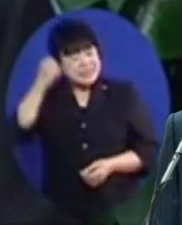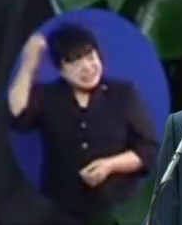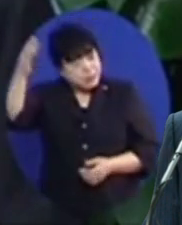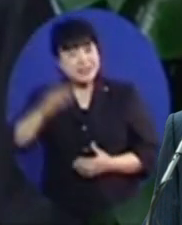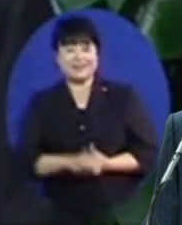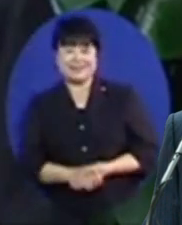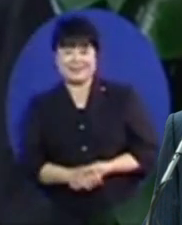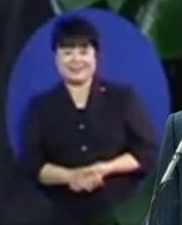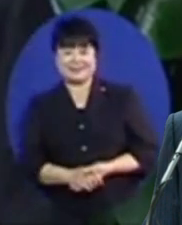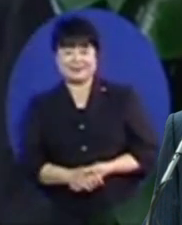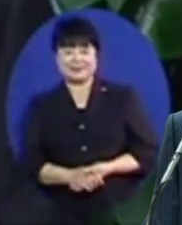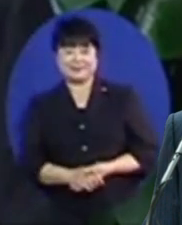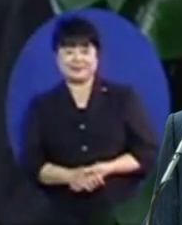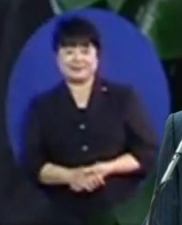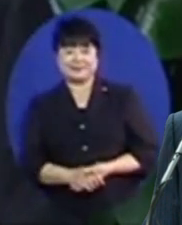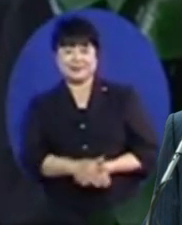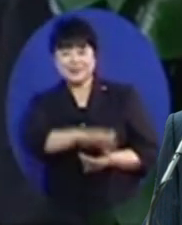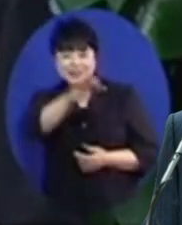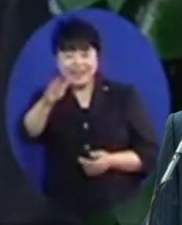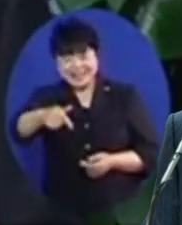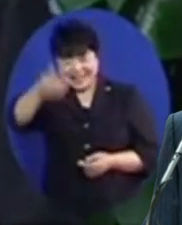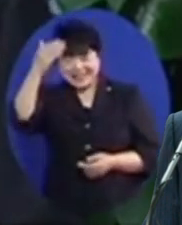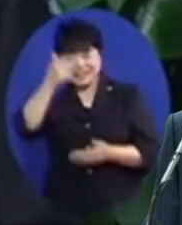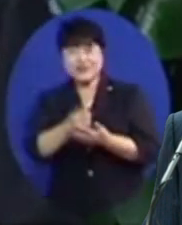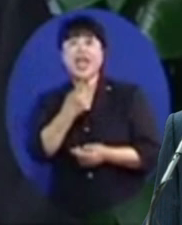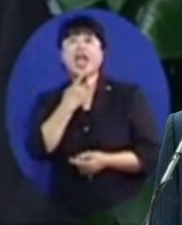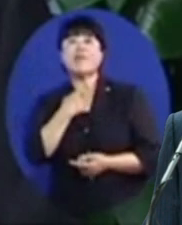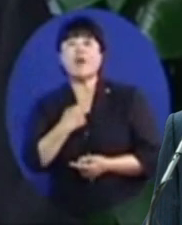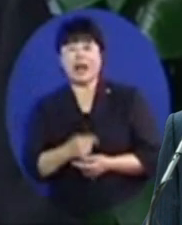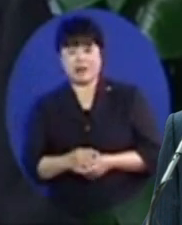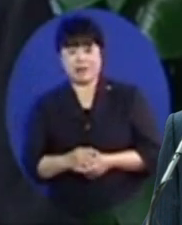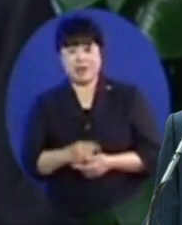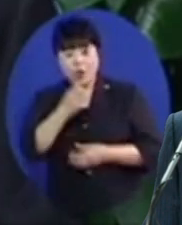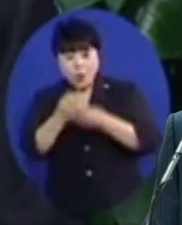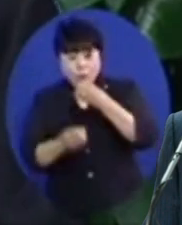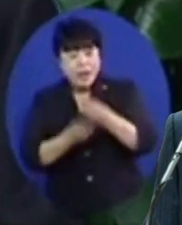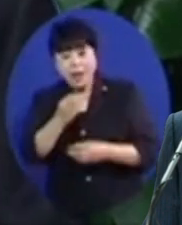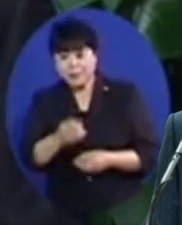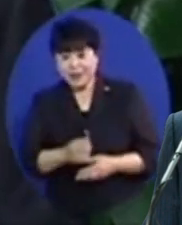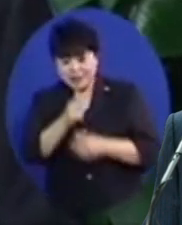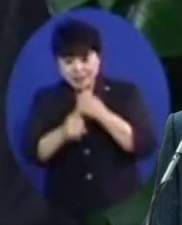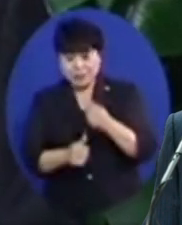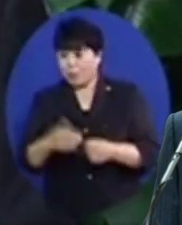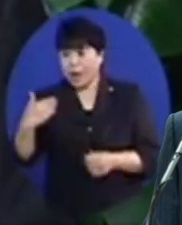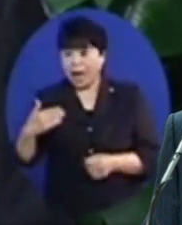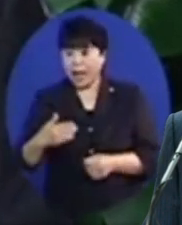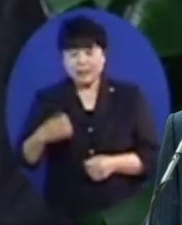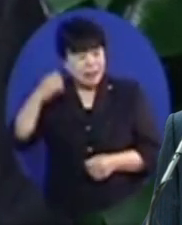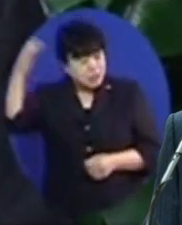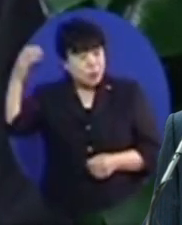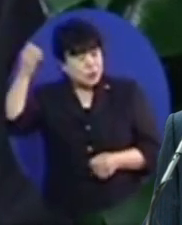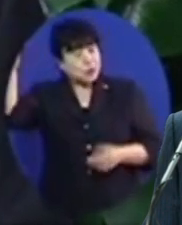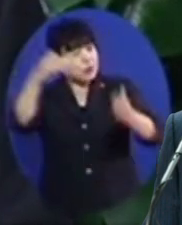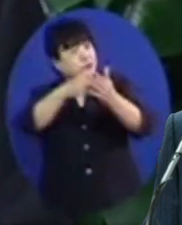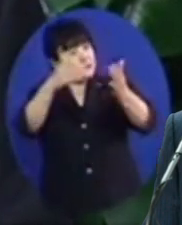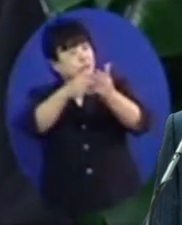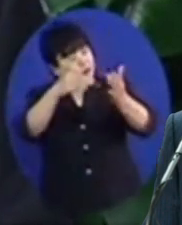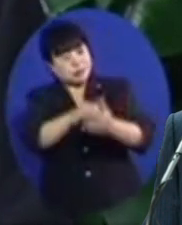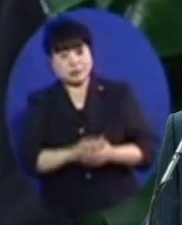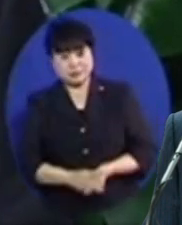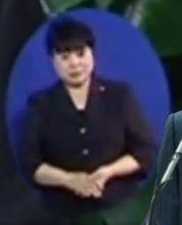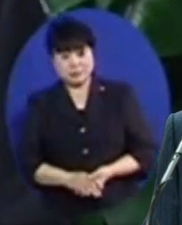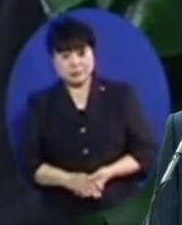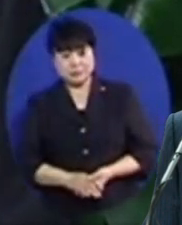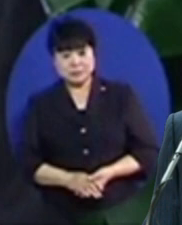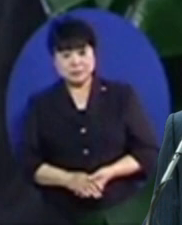것입니다. 우리가 옛날에 지은 죄를 자꾸 회개하면 그거 무슨 말이냐? 아버지, 내 이런 죄를 지었지 않습니까? 나